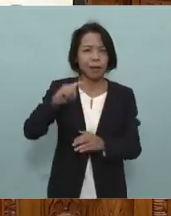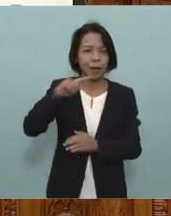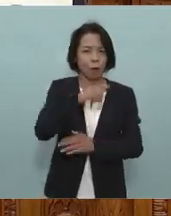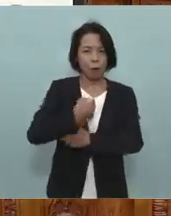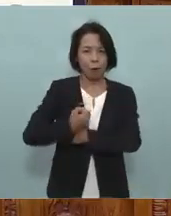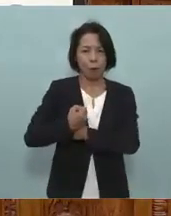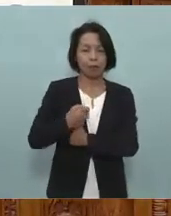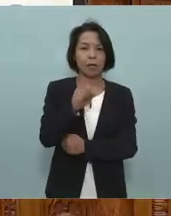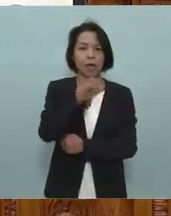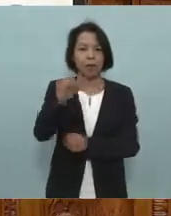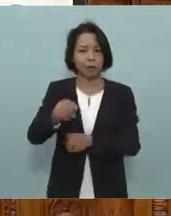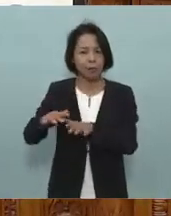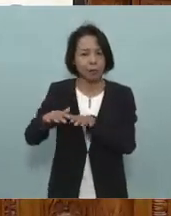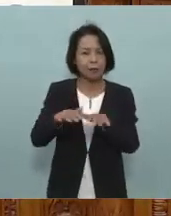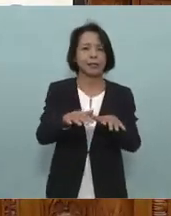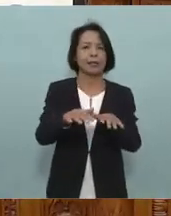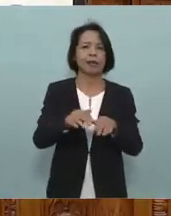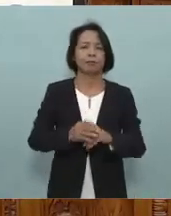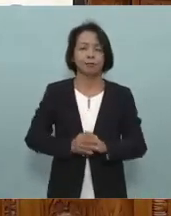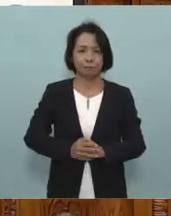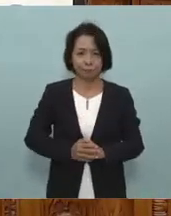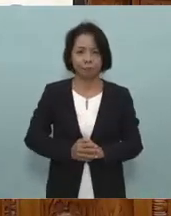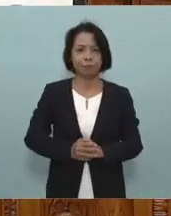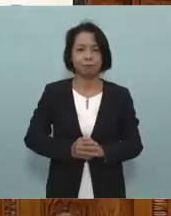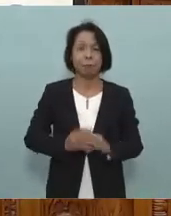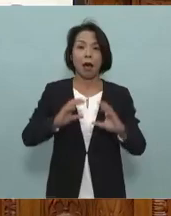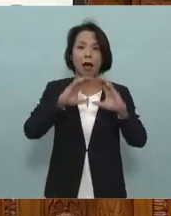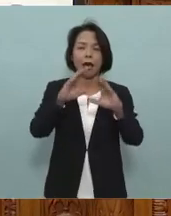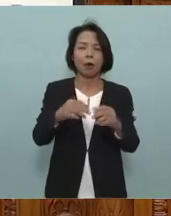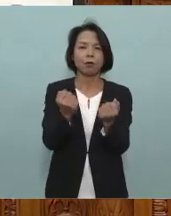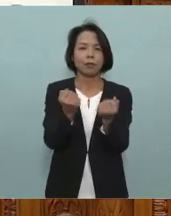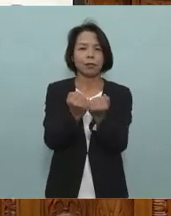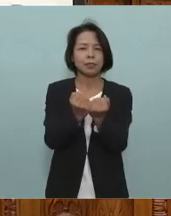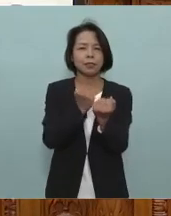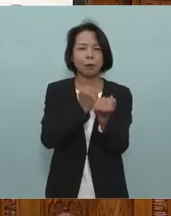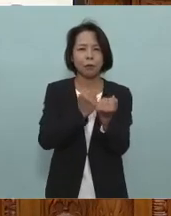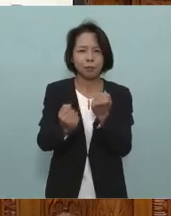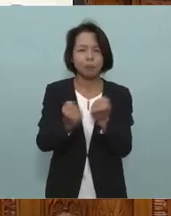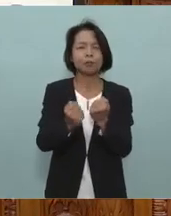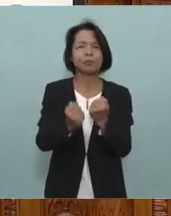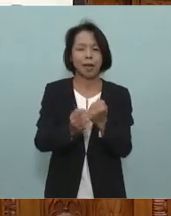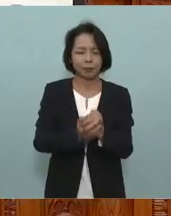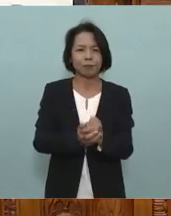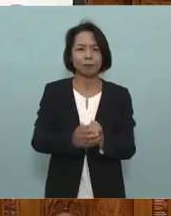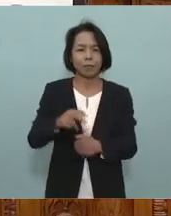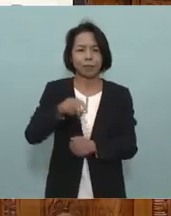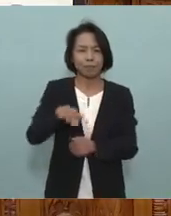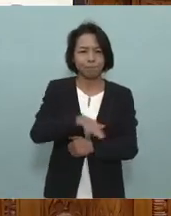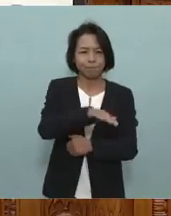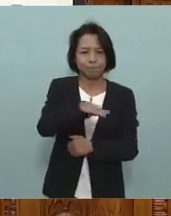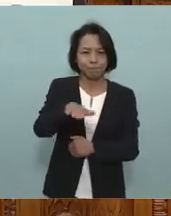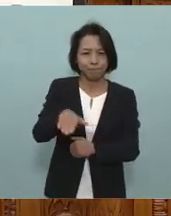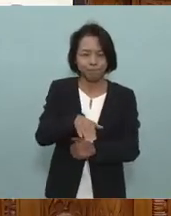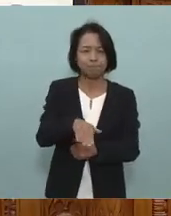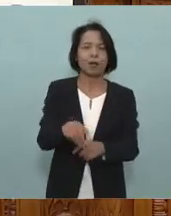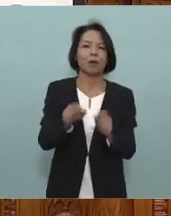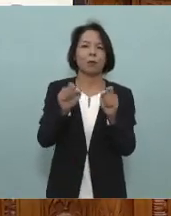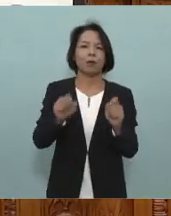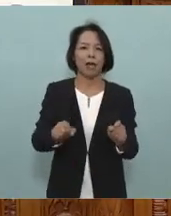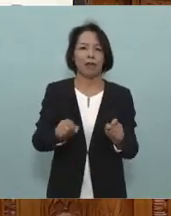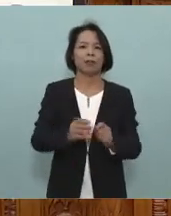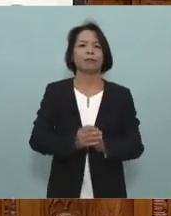ロシアによるウクライナ侵略国際秩序を揺るがす地政学的調整大きな